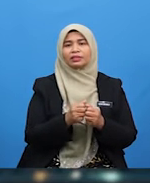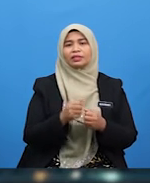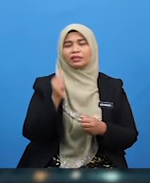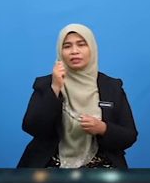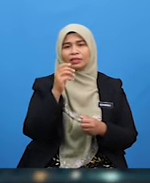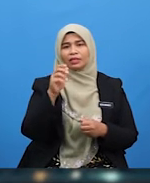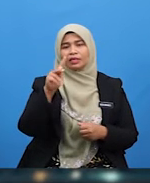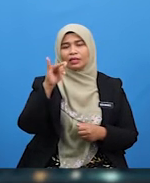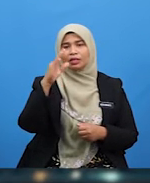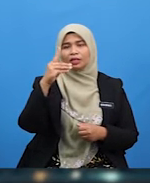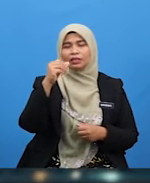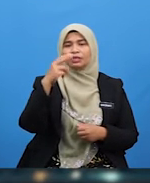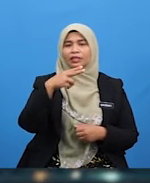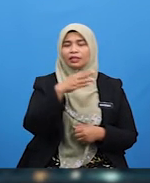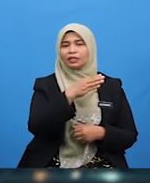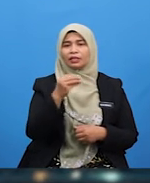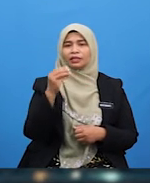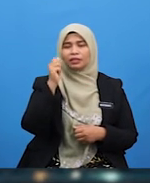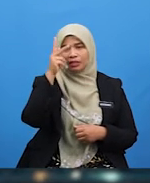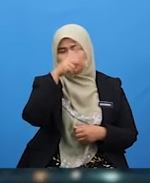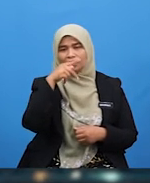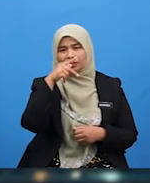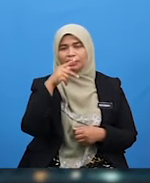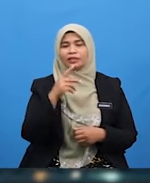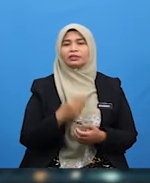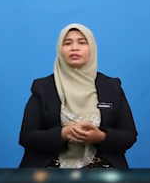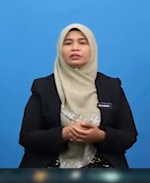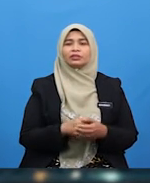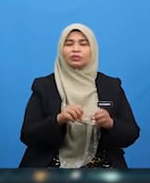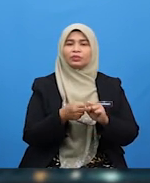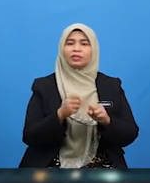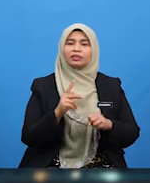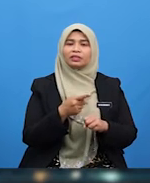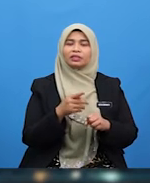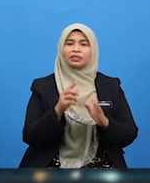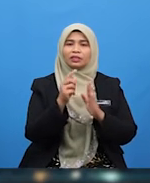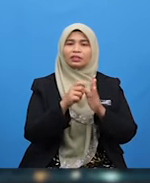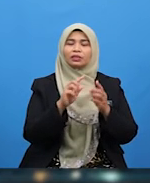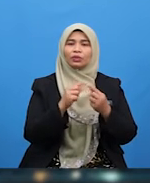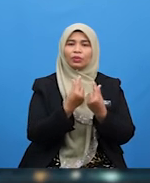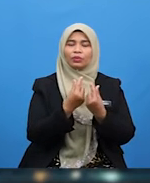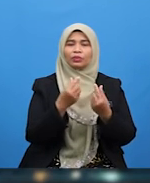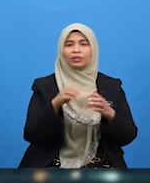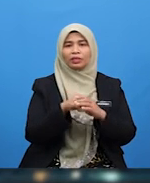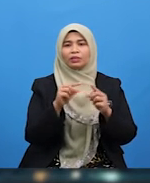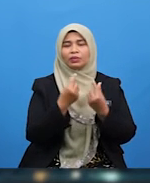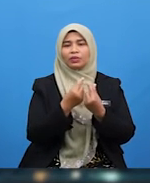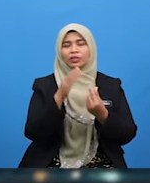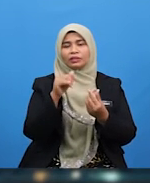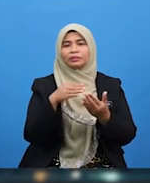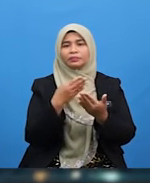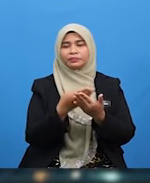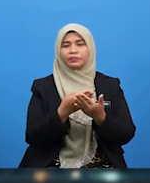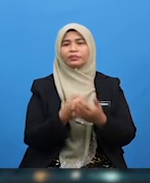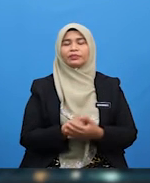kita seharian. Ianya hendaklah berada di jalan yang benar agar kita tidak tergolong dalam golongan jahiliah.